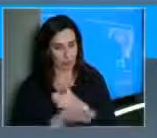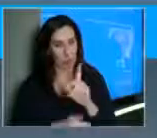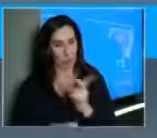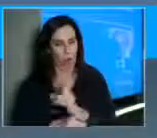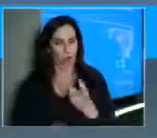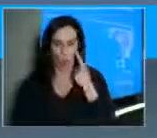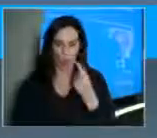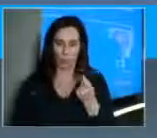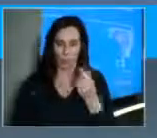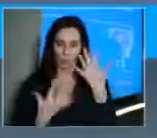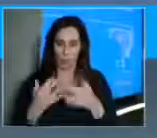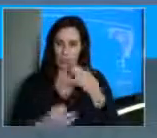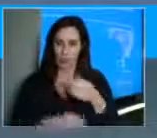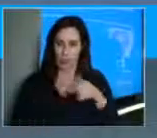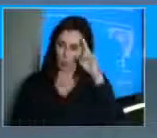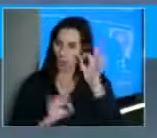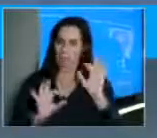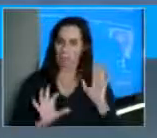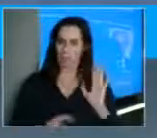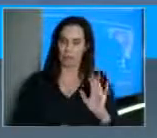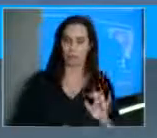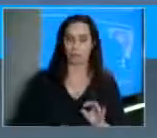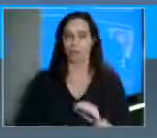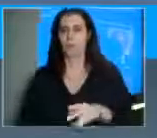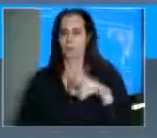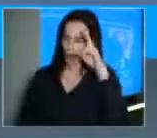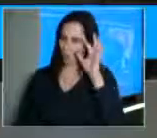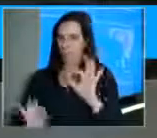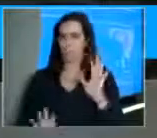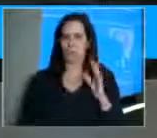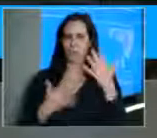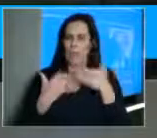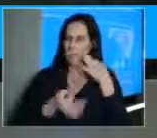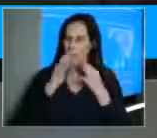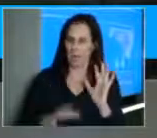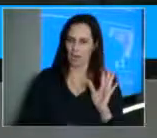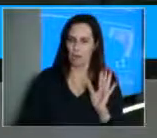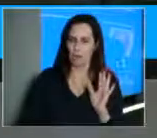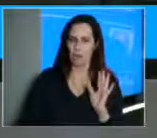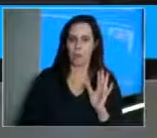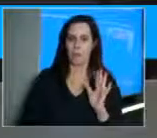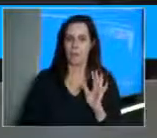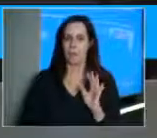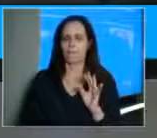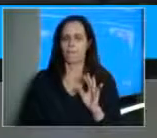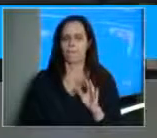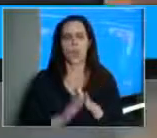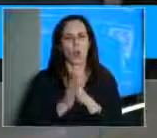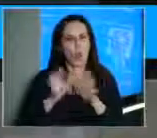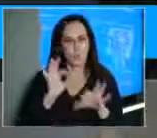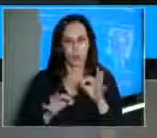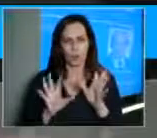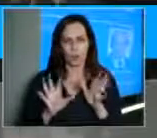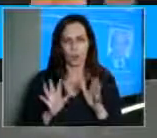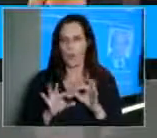הרגע האחרון? כי רואים שבסקרים הליכוד בסדר. א', הליכוד בהחלט בסדר בסקרים. כל מערכת הבחירות היא